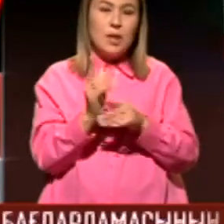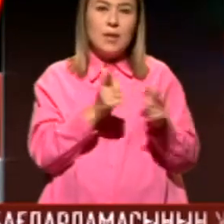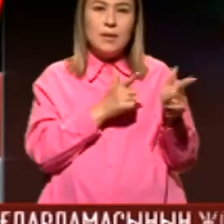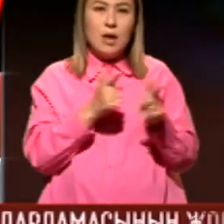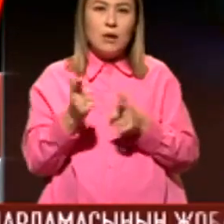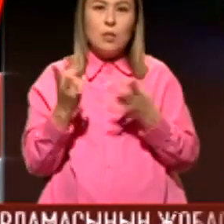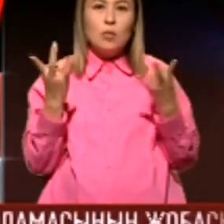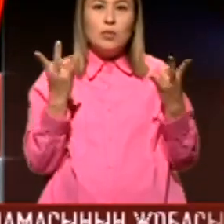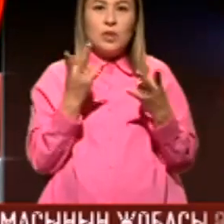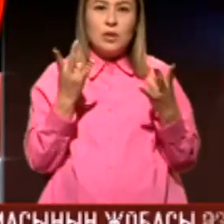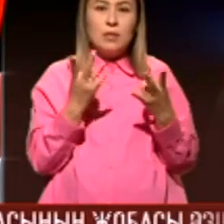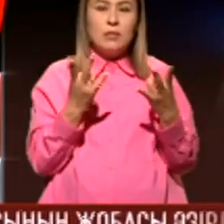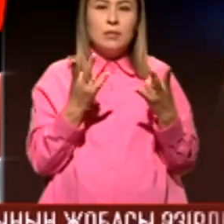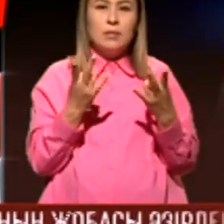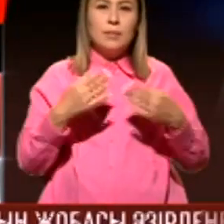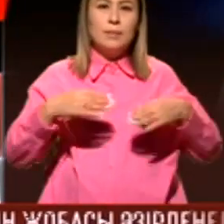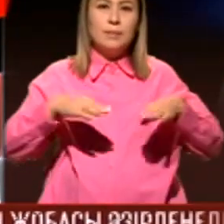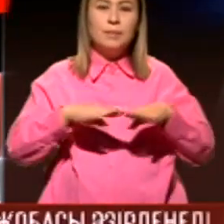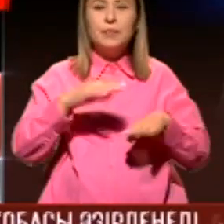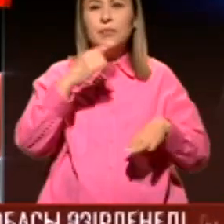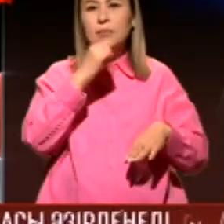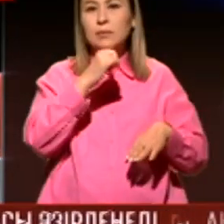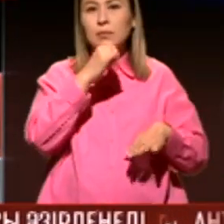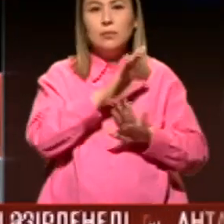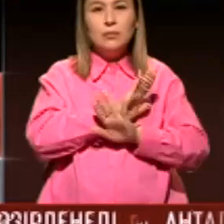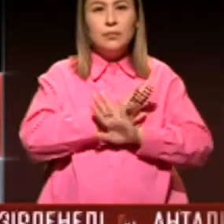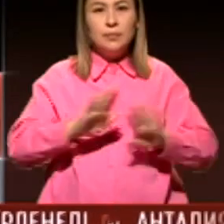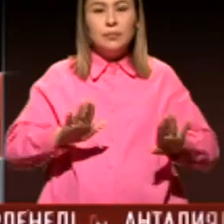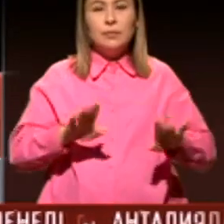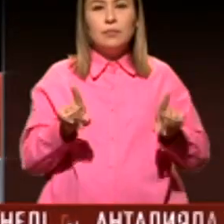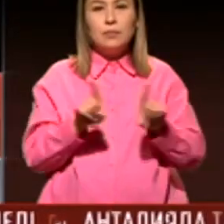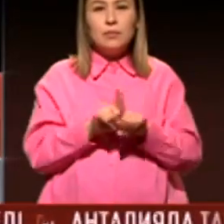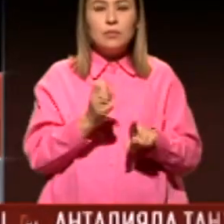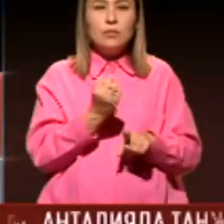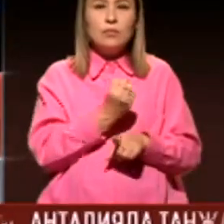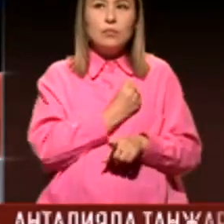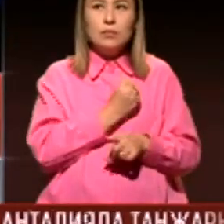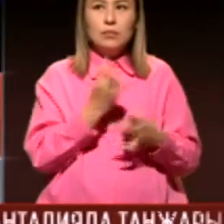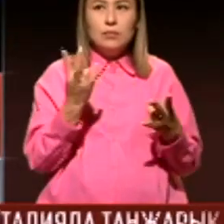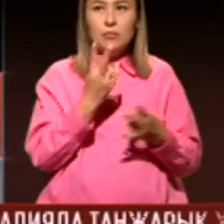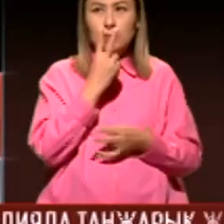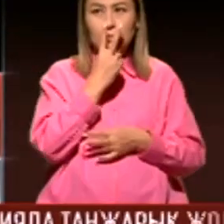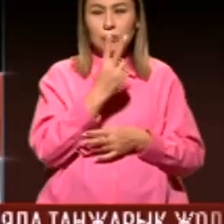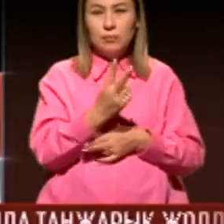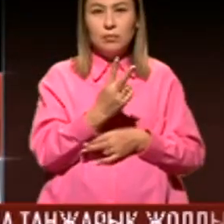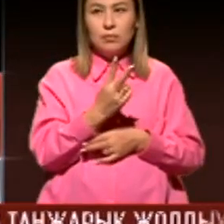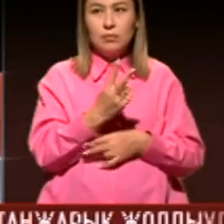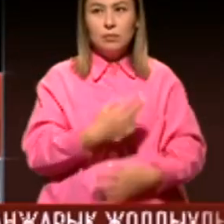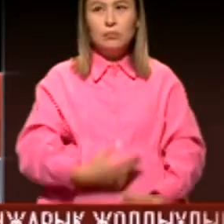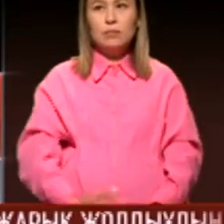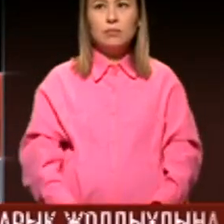керек. Және оған сыни көзбен емес, кәдімгі жанашырлықпен қарауымыз керек.